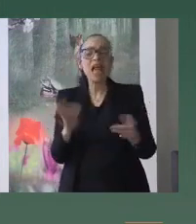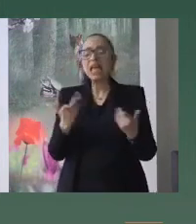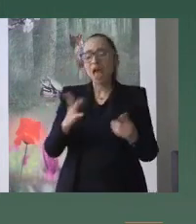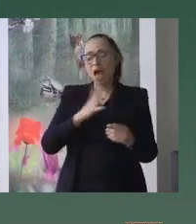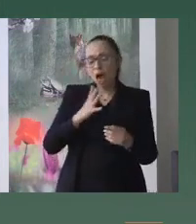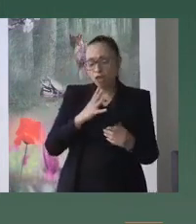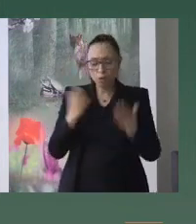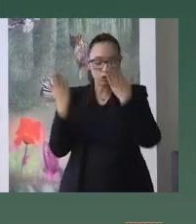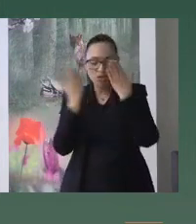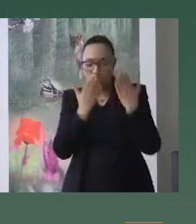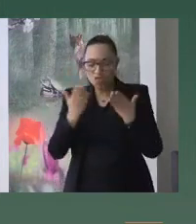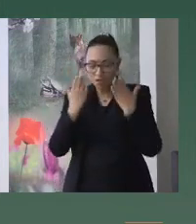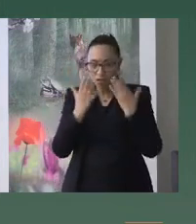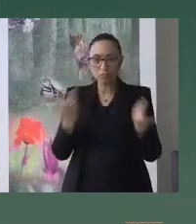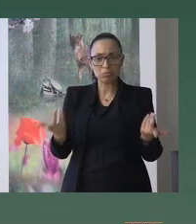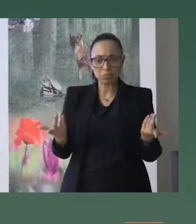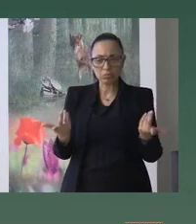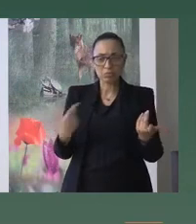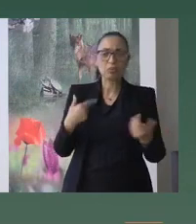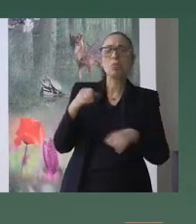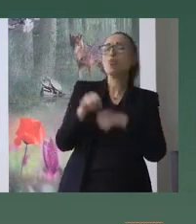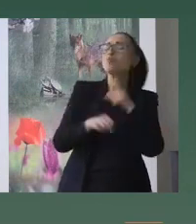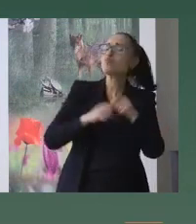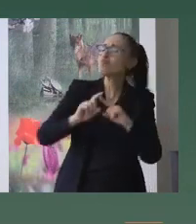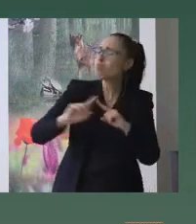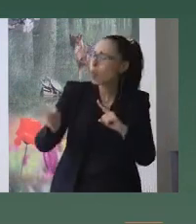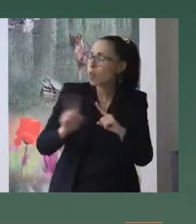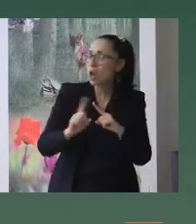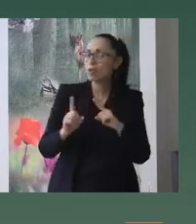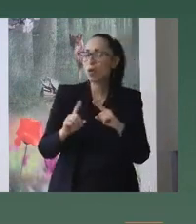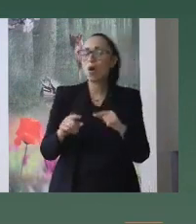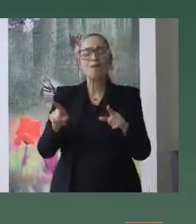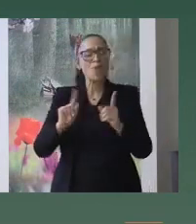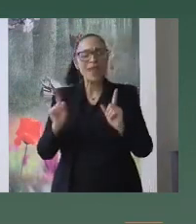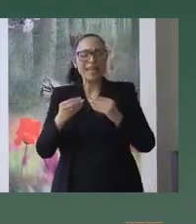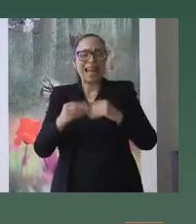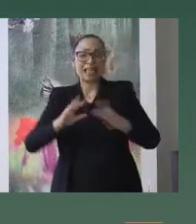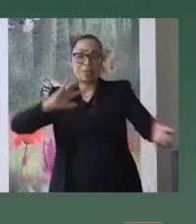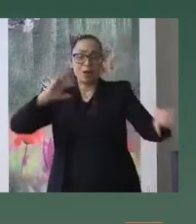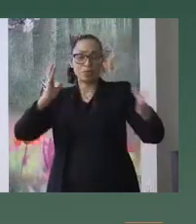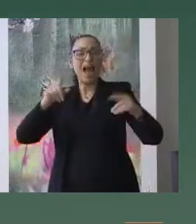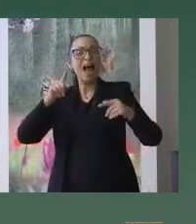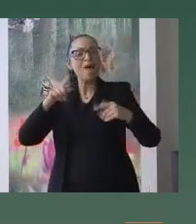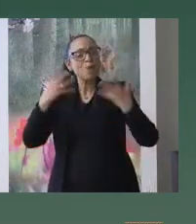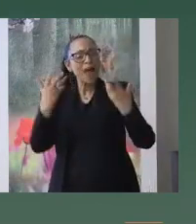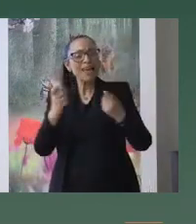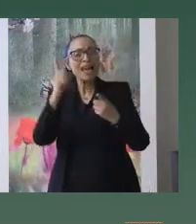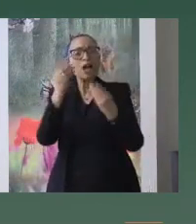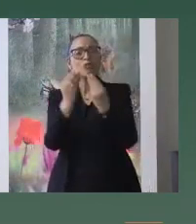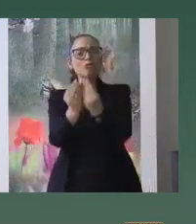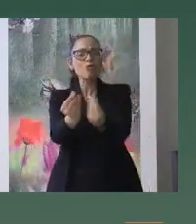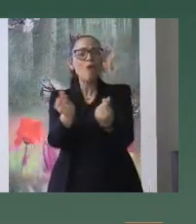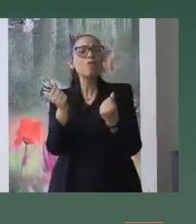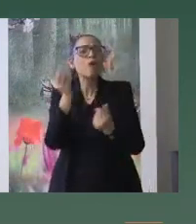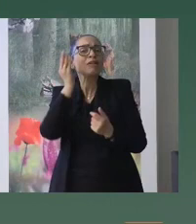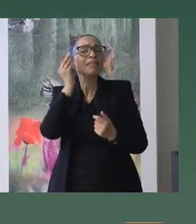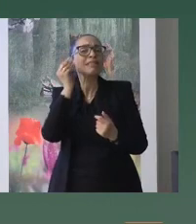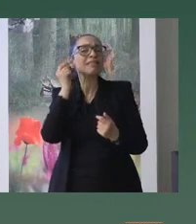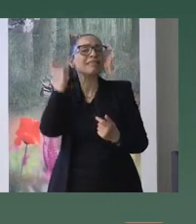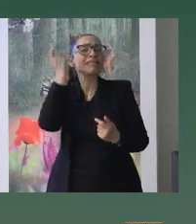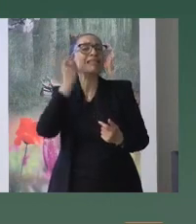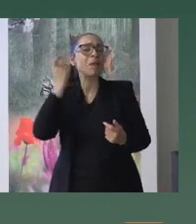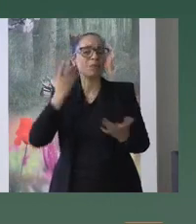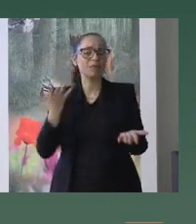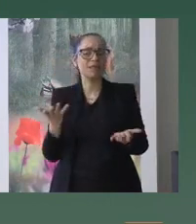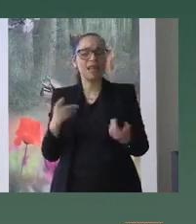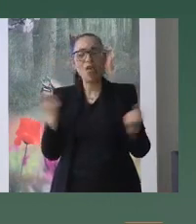που διαβάζει κάνοντας ποδήλατο, όντως μπορεί να μην λύσουν το παγκόσμιο πρόβλημα, δημιουργούν όμως έναν τρόπο σκέψης. Και το κάνεις εκεί, θα το κάνεις